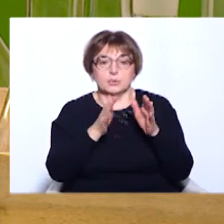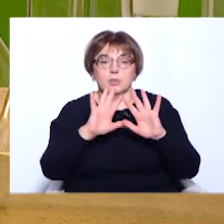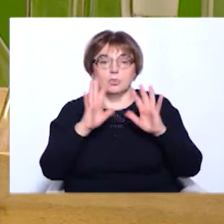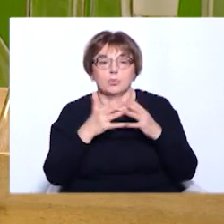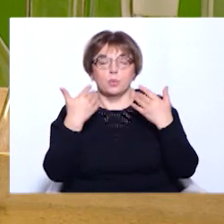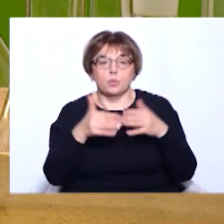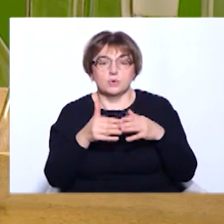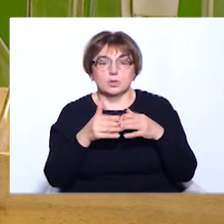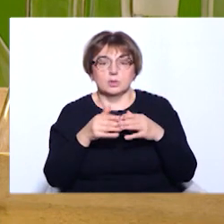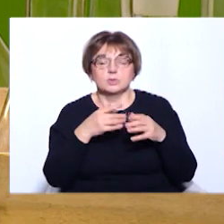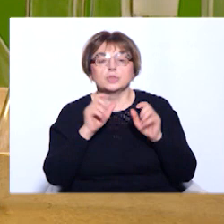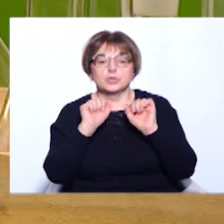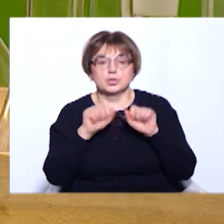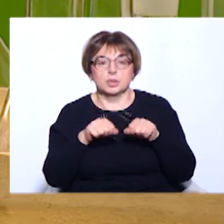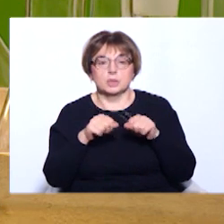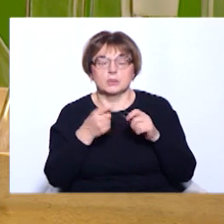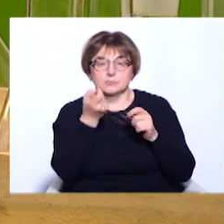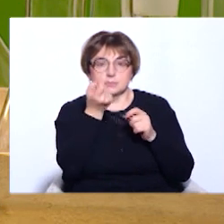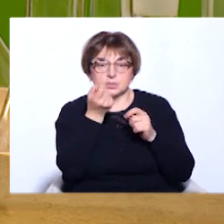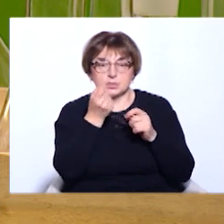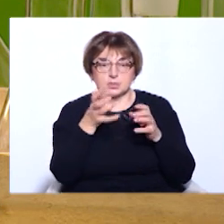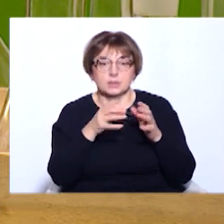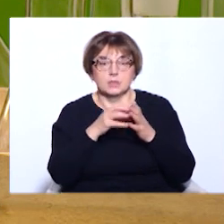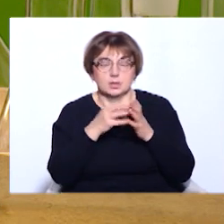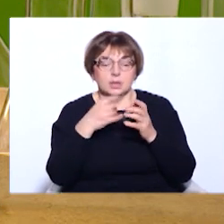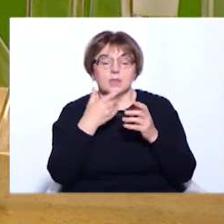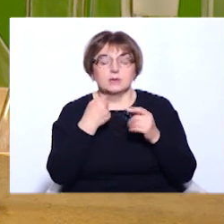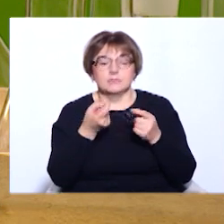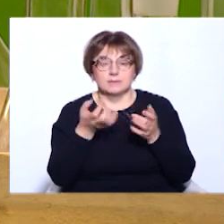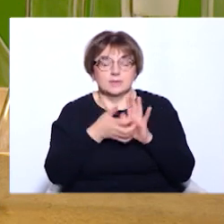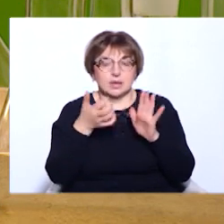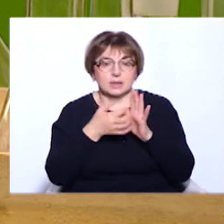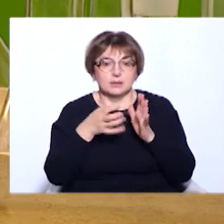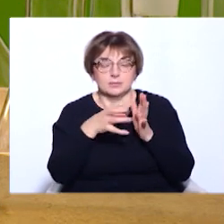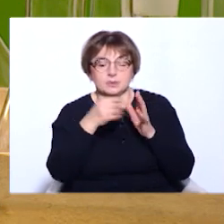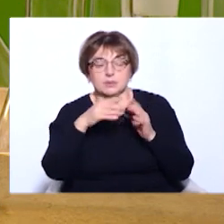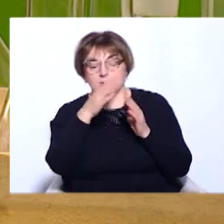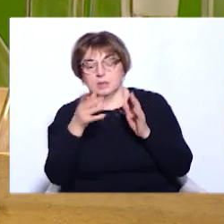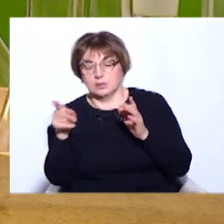ხდება უკვე შედარებით მცირე, ანუ ნაკლებად მიიზიდავს ბირთვი